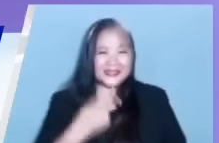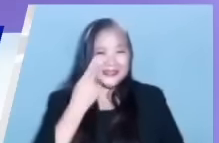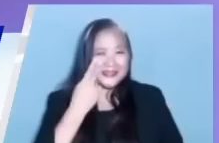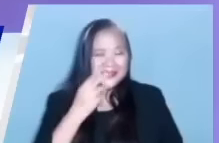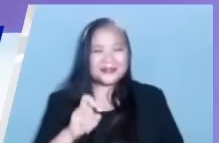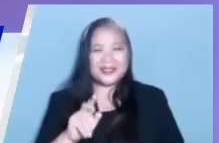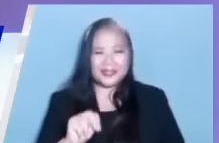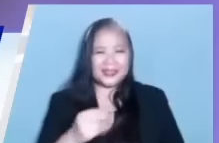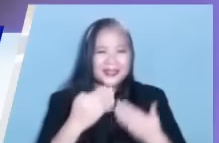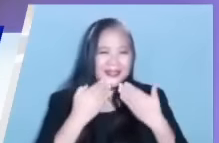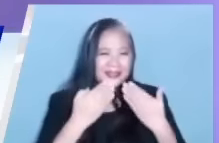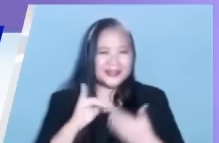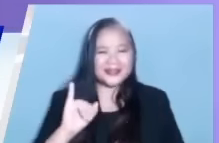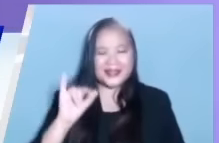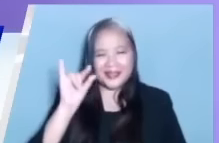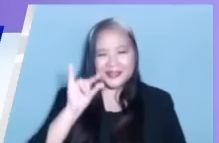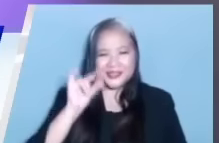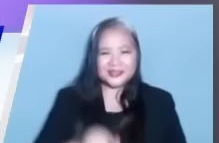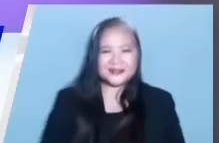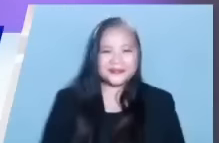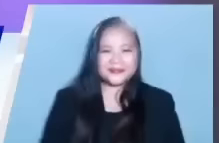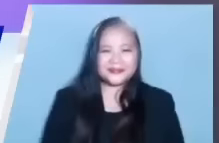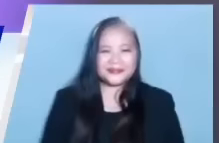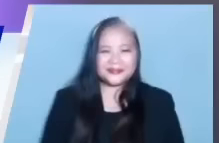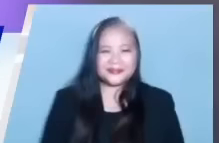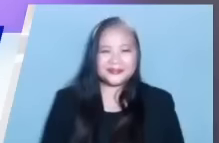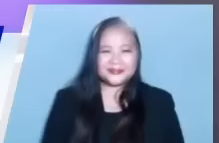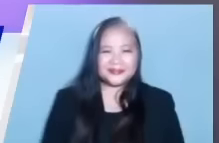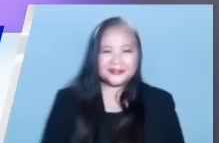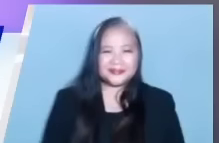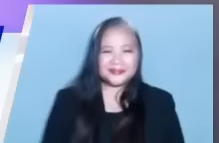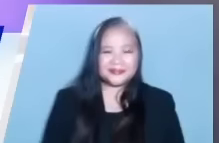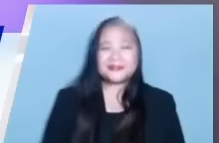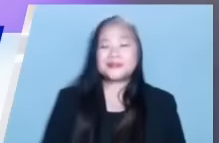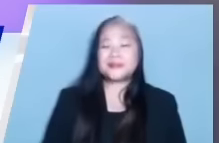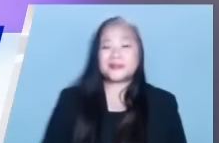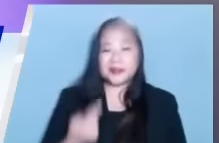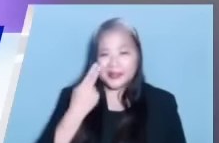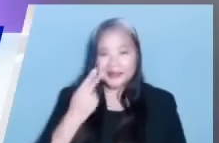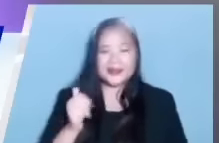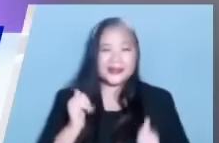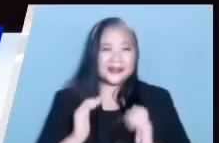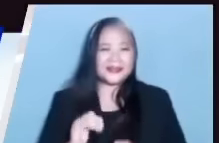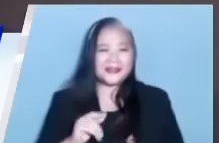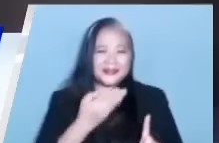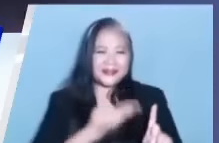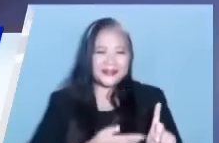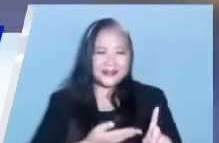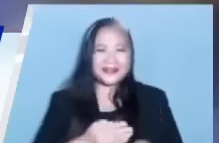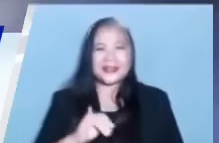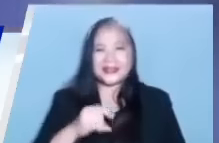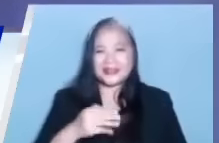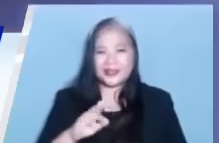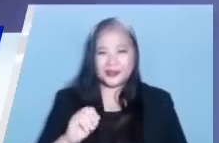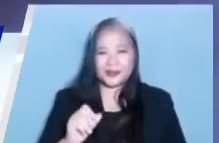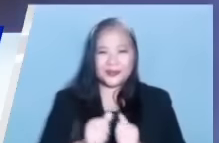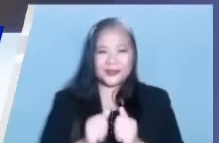IG. Certified Livy rin ang isa pang celebrity kid na si Scarlett Snowbello together with her